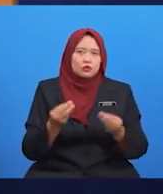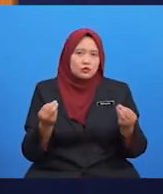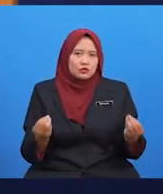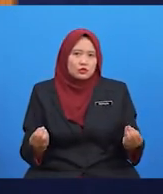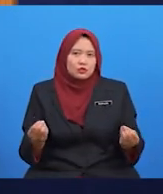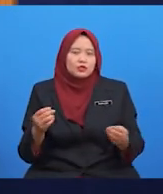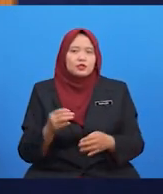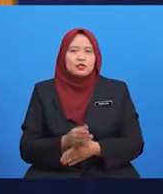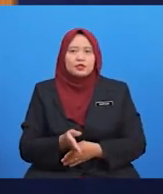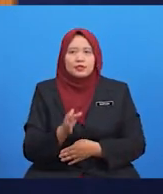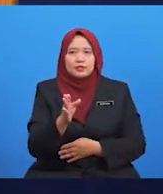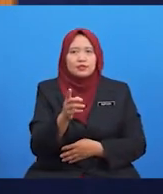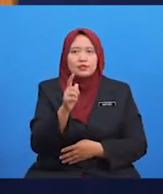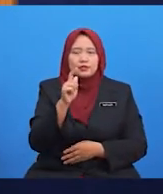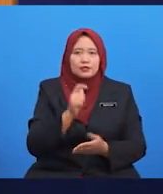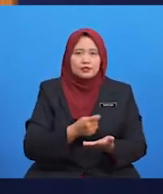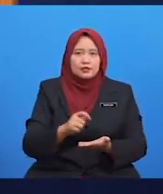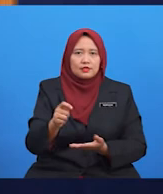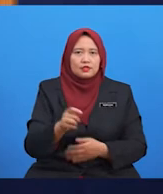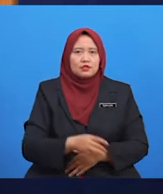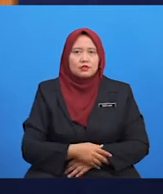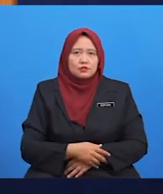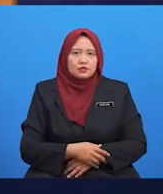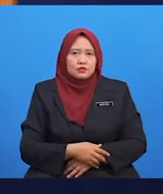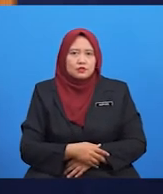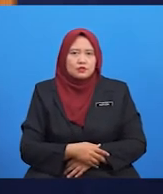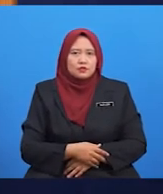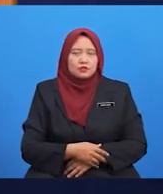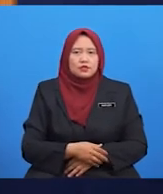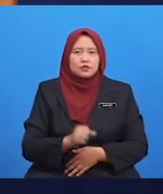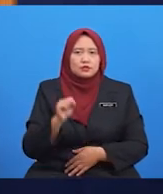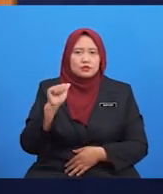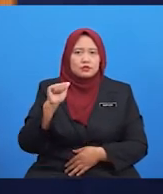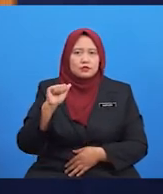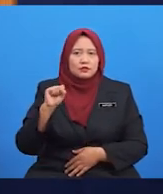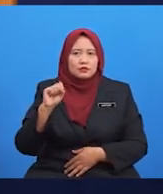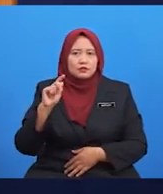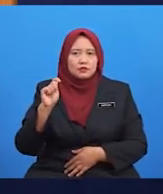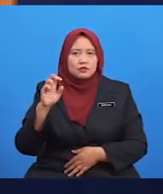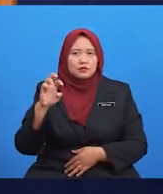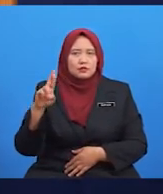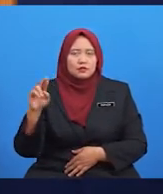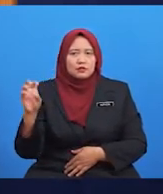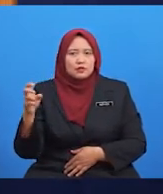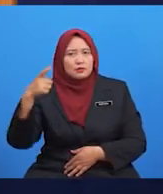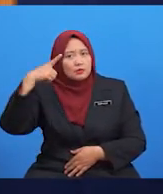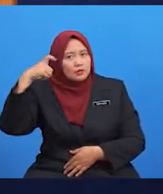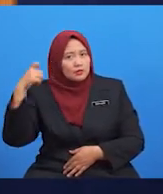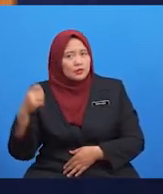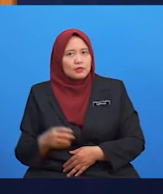Subjek sastra sangatlah menarik, melahirkan insan berjati